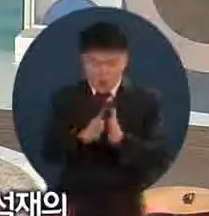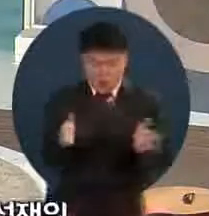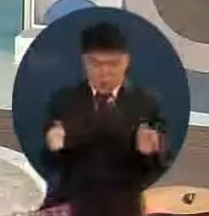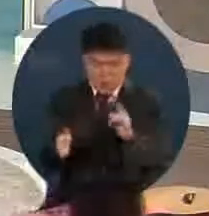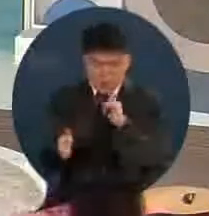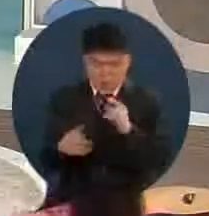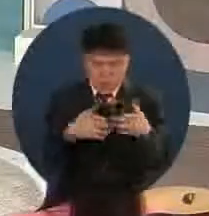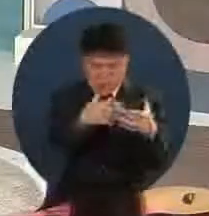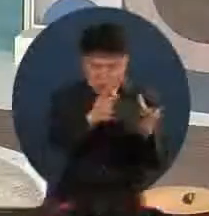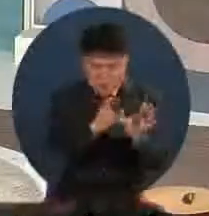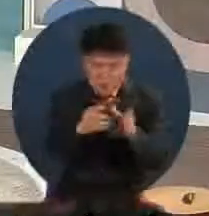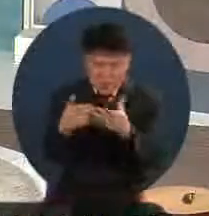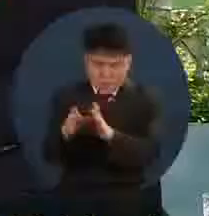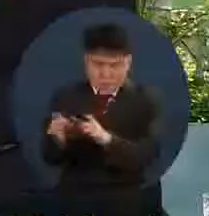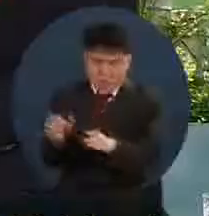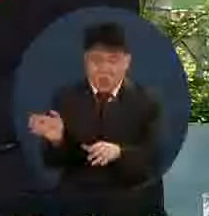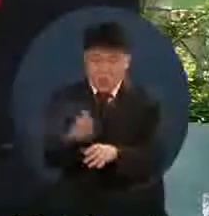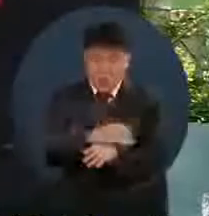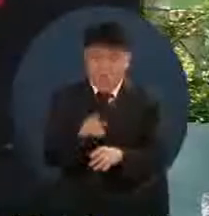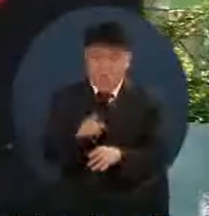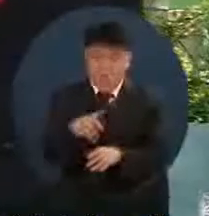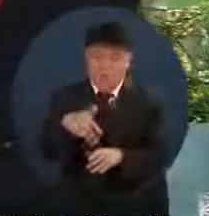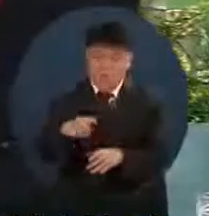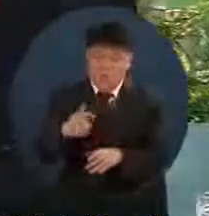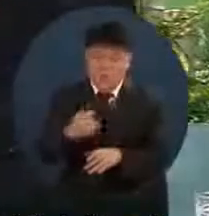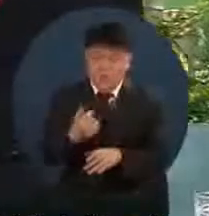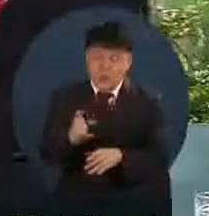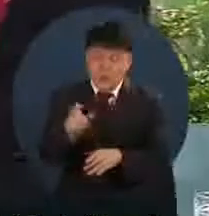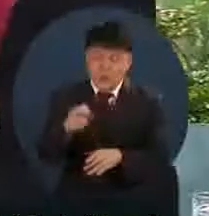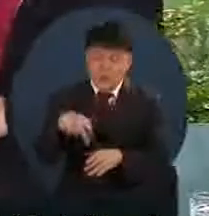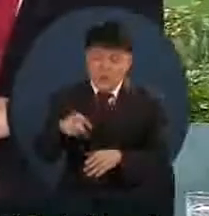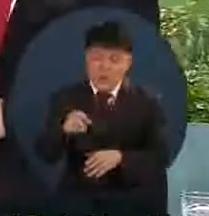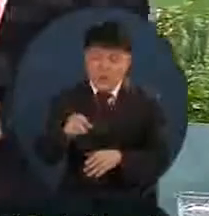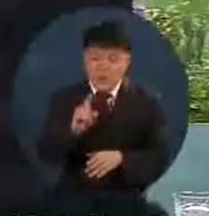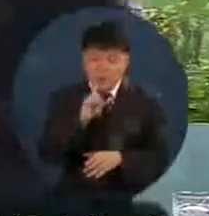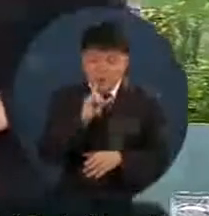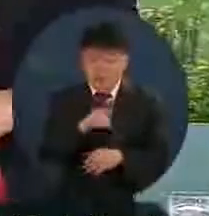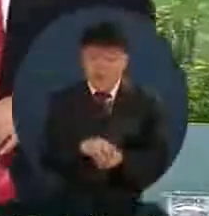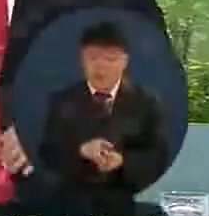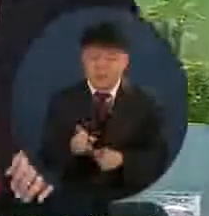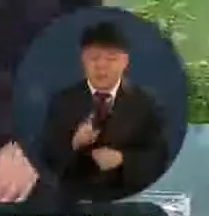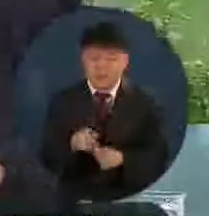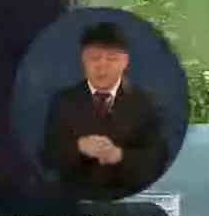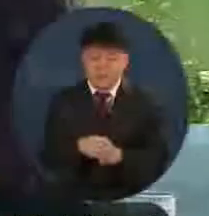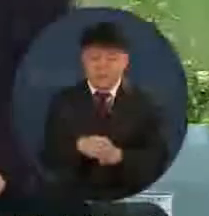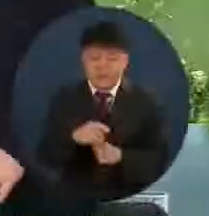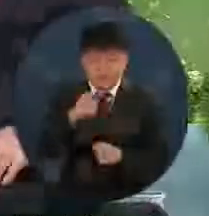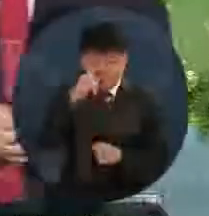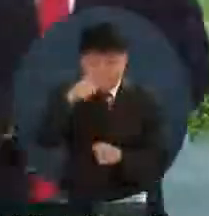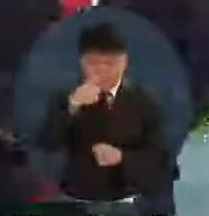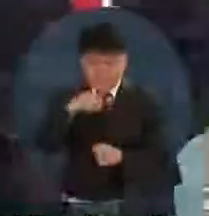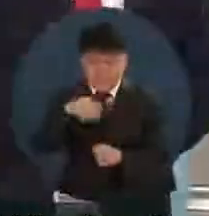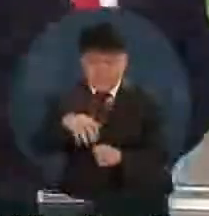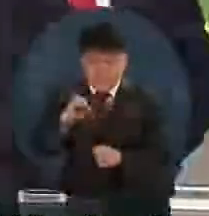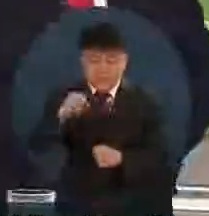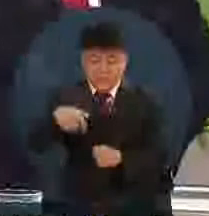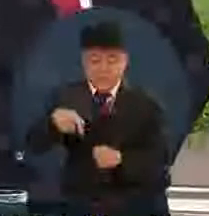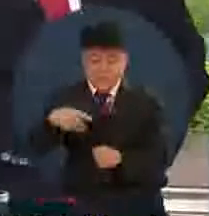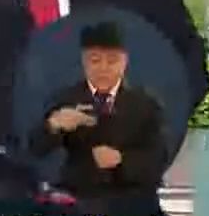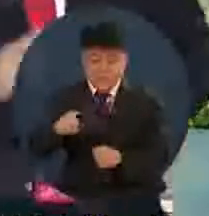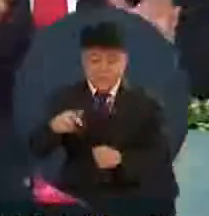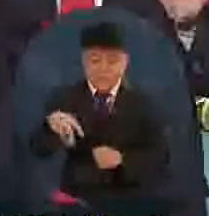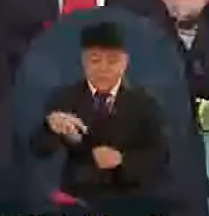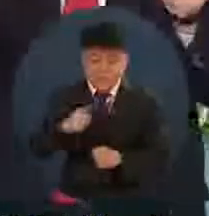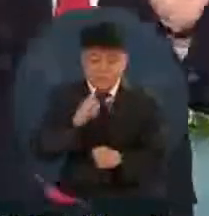돼요. 그래서 천왕성이 되는 겁니다. 네, 그래서 천왕성이란 말은 서양의 우라노스라는 말하고